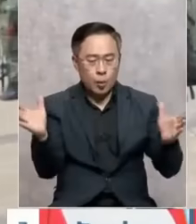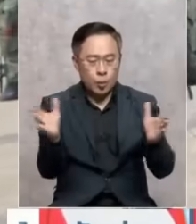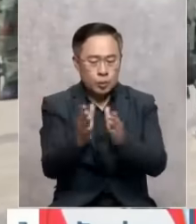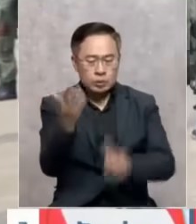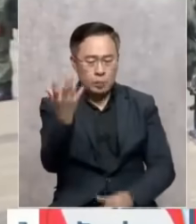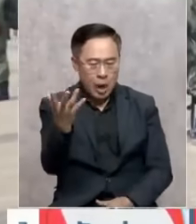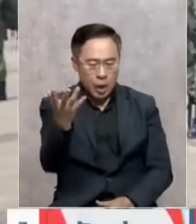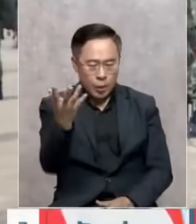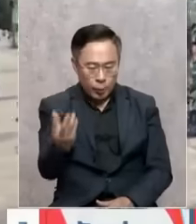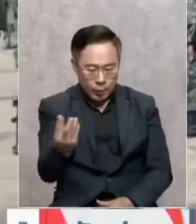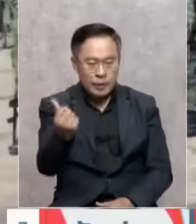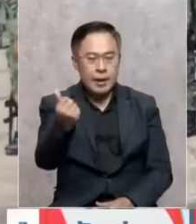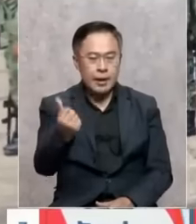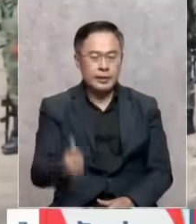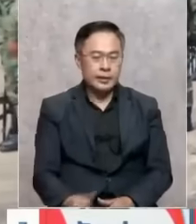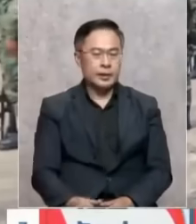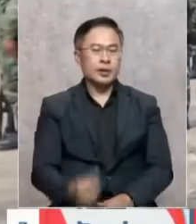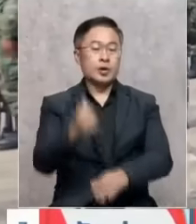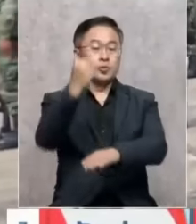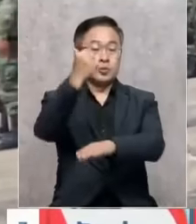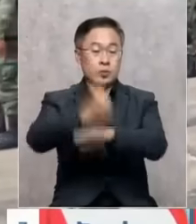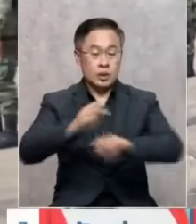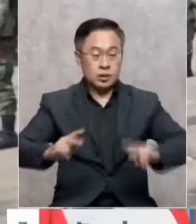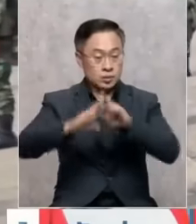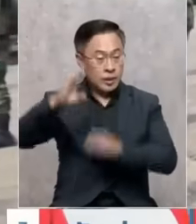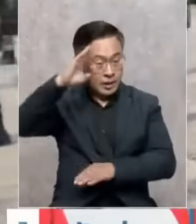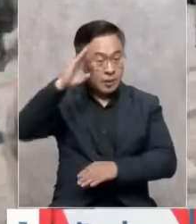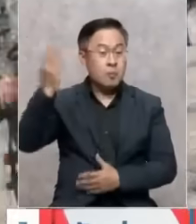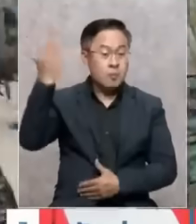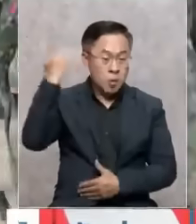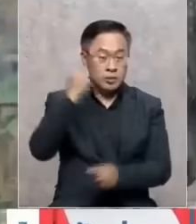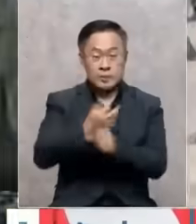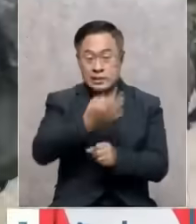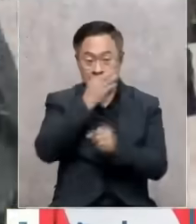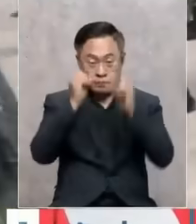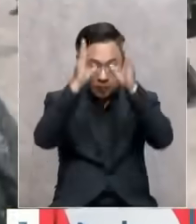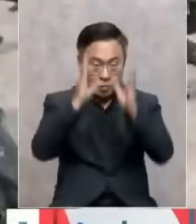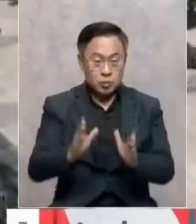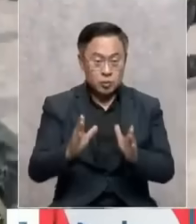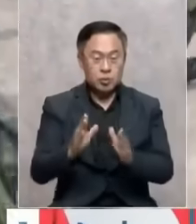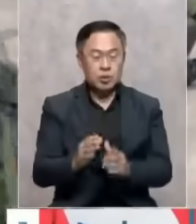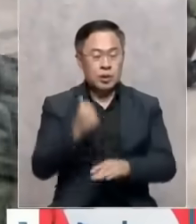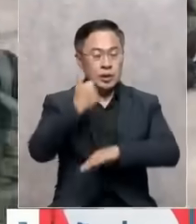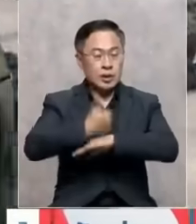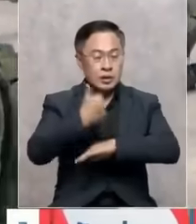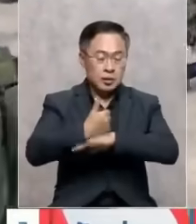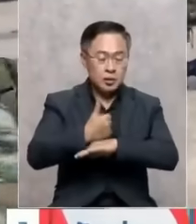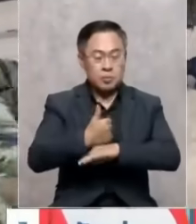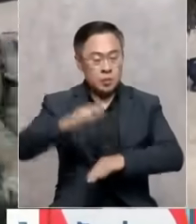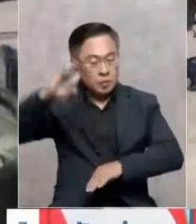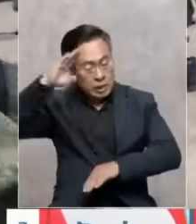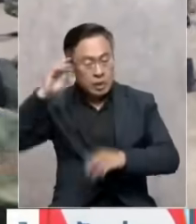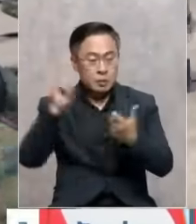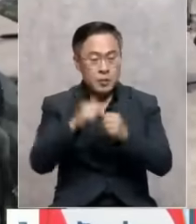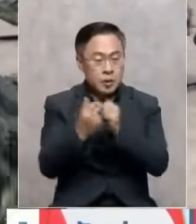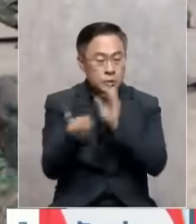าทำงานกับคนมีวินัยทหารก็ต้องฝึกวินัยไงพูดง่ายคุยกับผบ.เหล่าทัพเป็นคนรุ่นใหม่ความคิดก็ใหม่ๆก็เป็นจังหวะดีเล